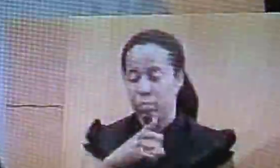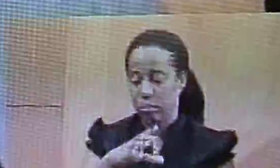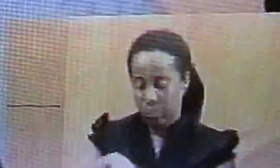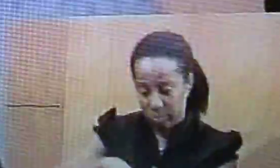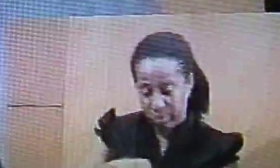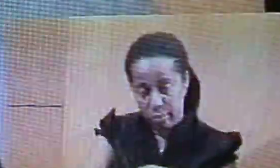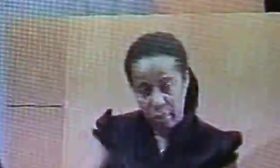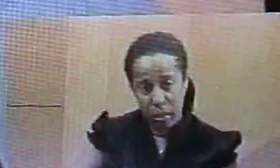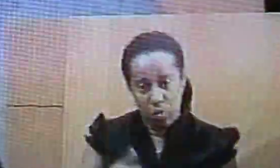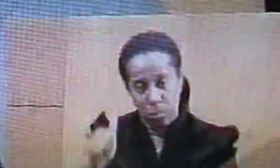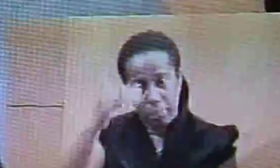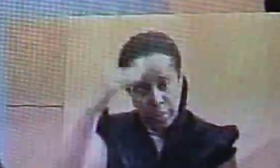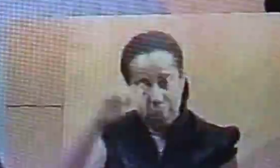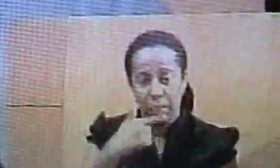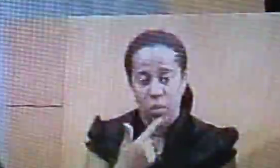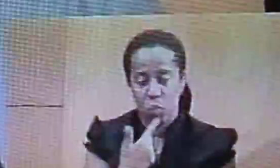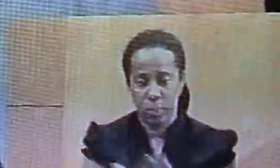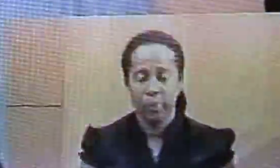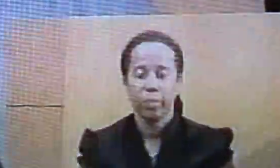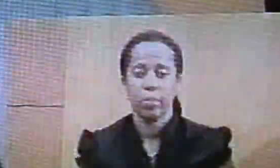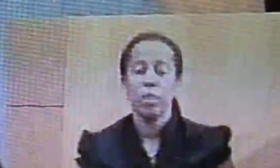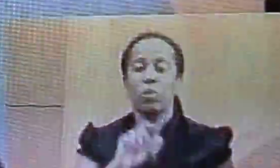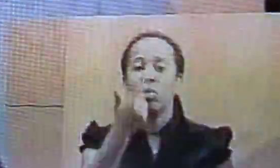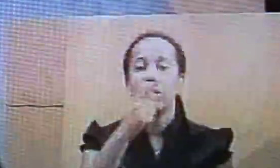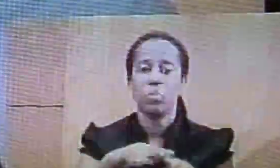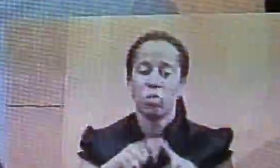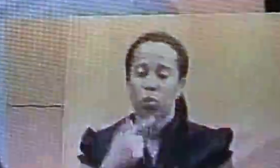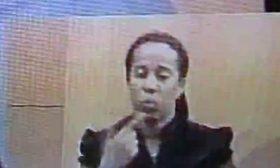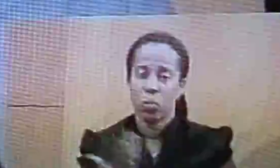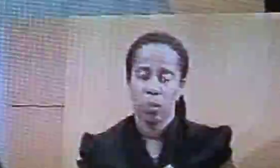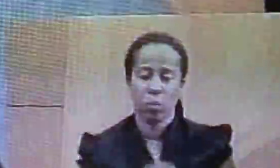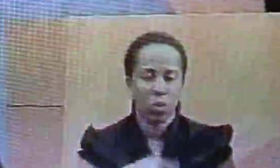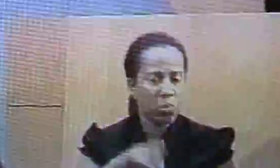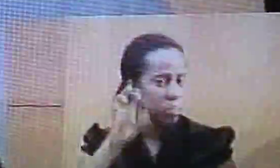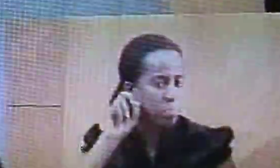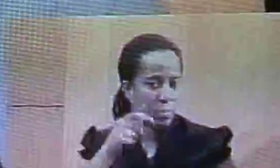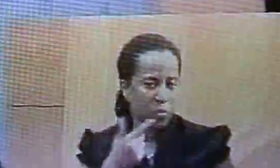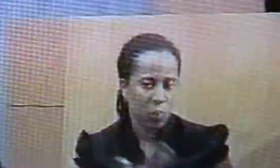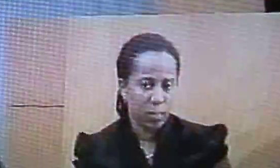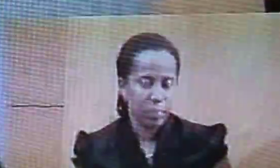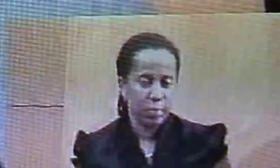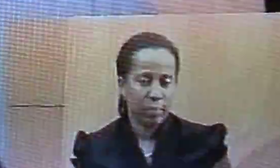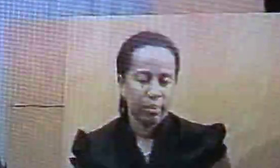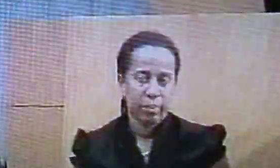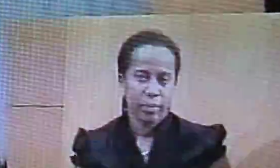informé. La deuxième chose que j'ai entendue,